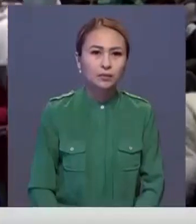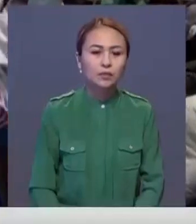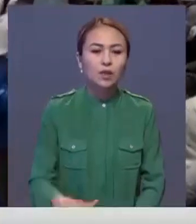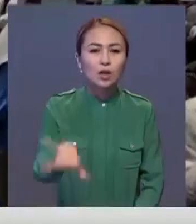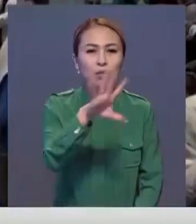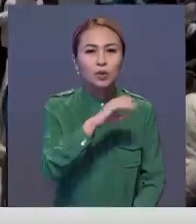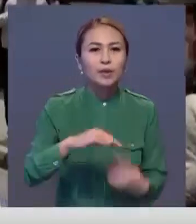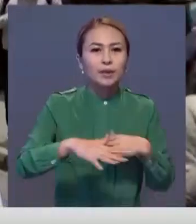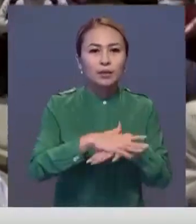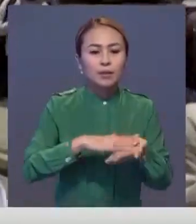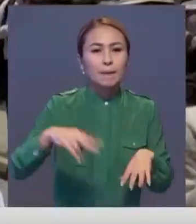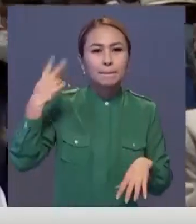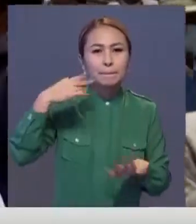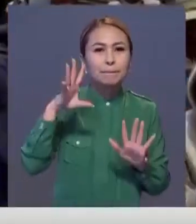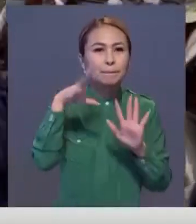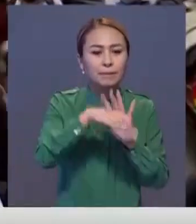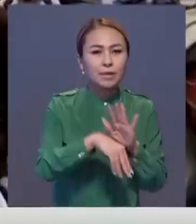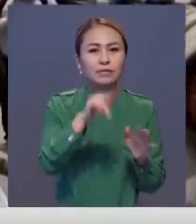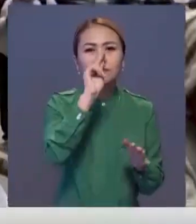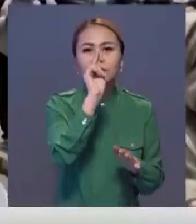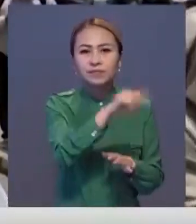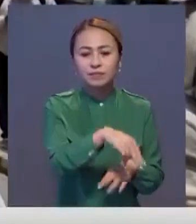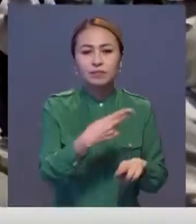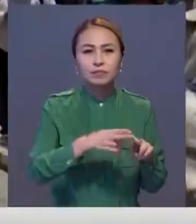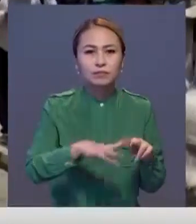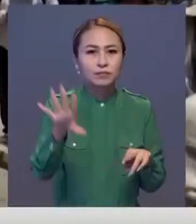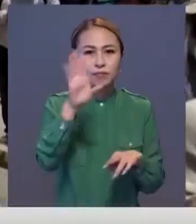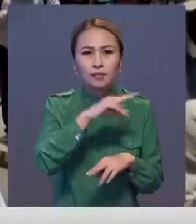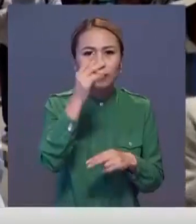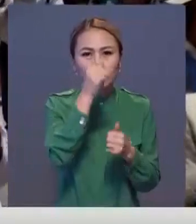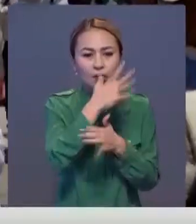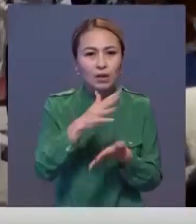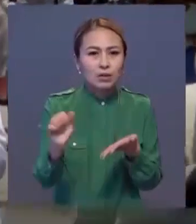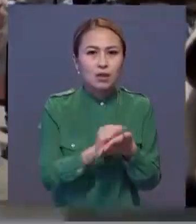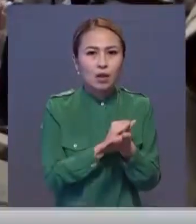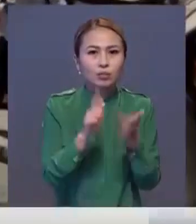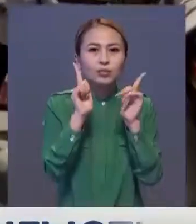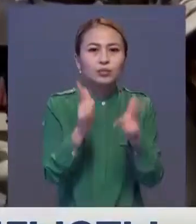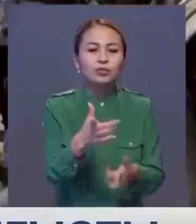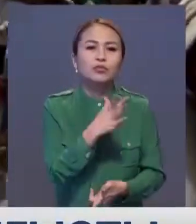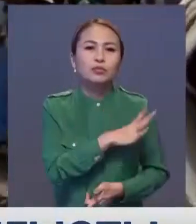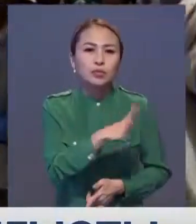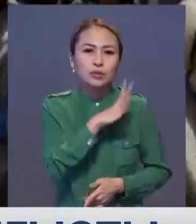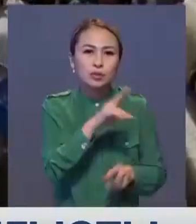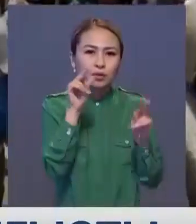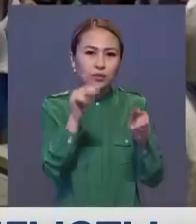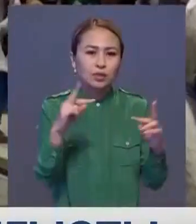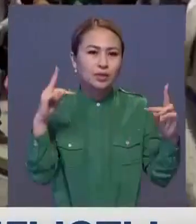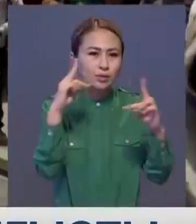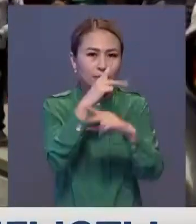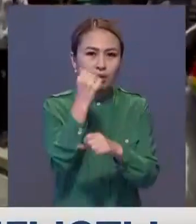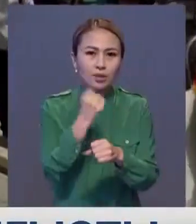Бүкіл ел болып, президент енгізген заңды айыптаймыз. Осындай ақылға сыйымсыз құжат қабылдап, зиян тигізуді, әділдікті